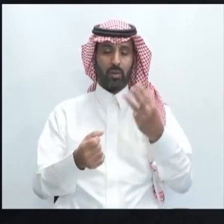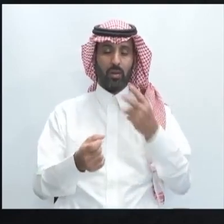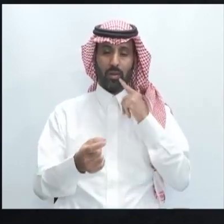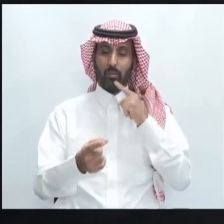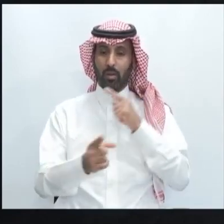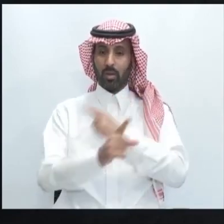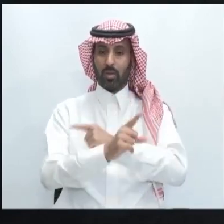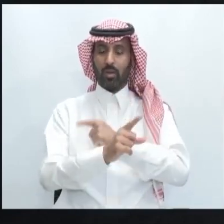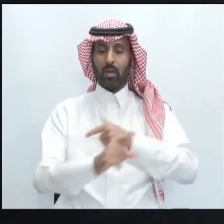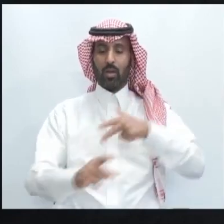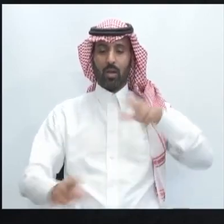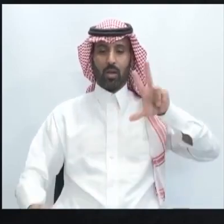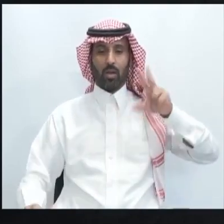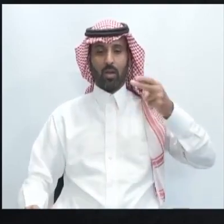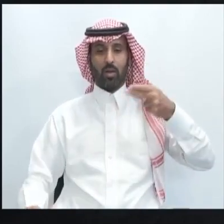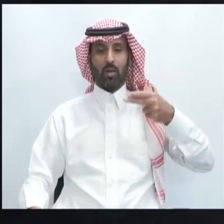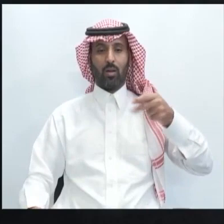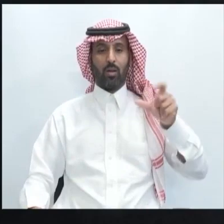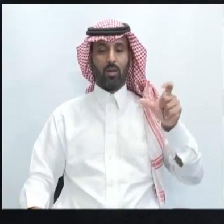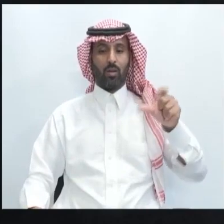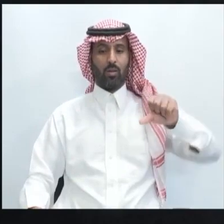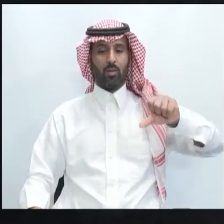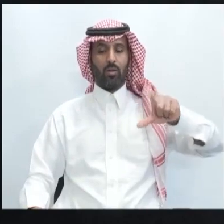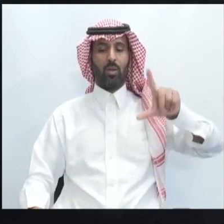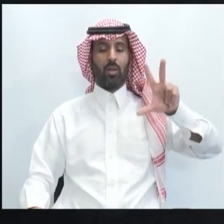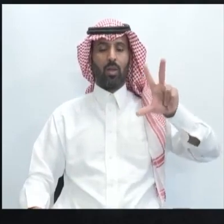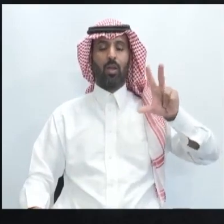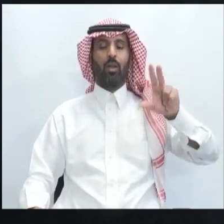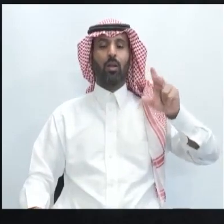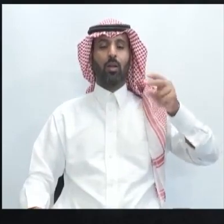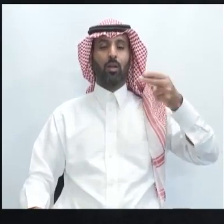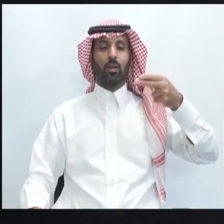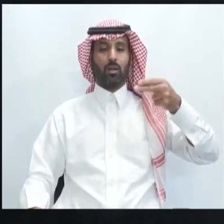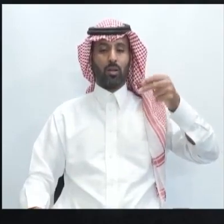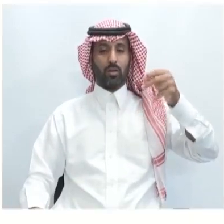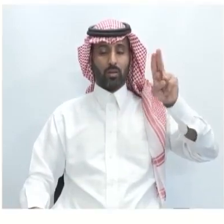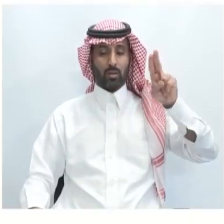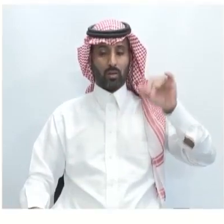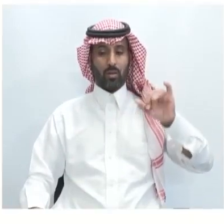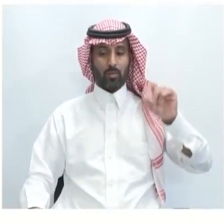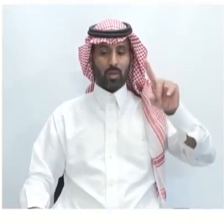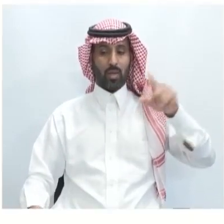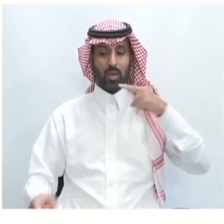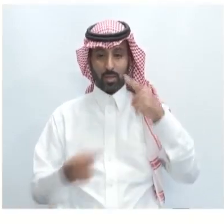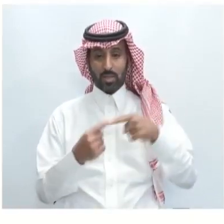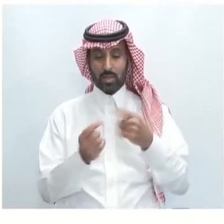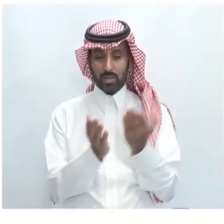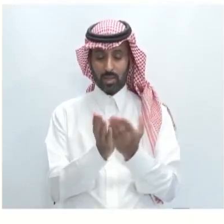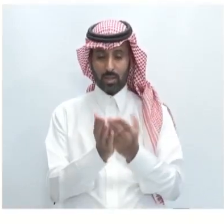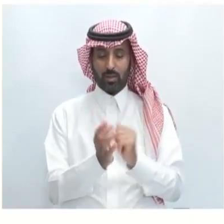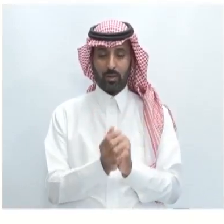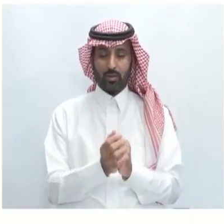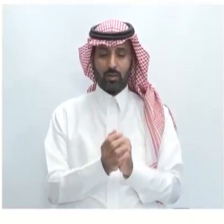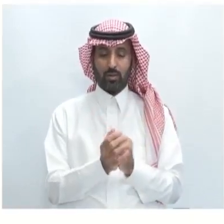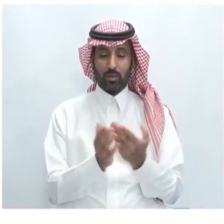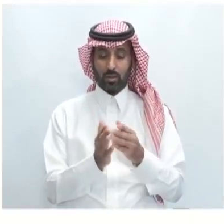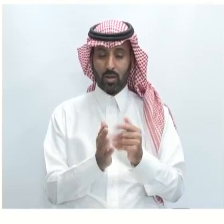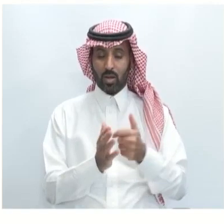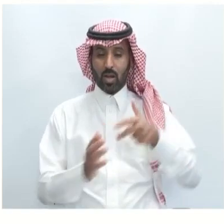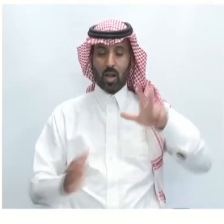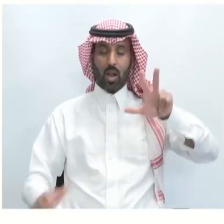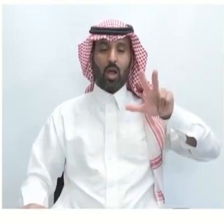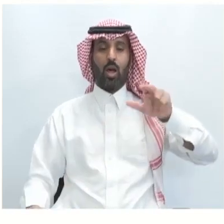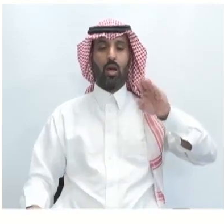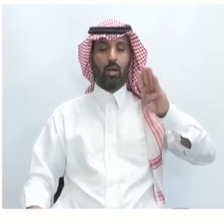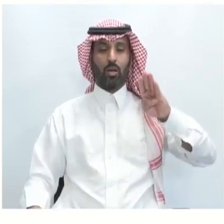معلمتكم العنود ناصر العتيبي ونرحب باستاذ لغه الاشاره صالح العوجان اليوم باذن الله سيكون الدرس الثاني في هذا الباب وهو الكربوهيدرات